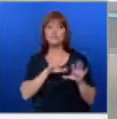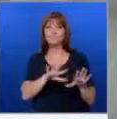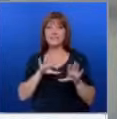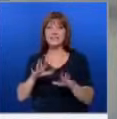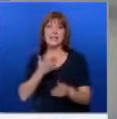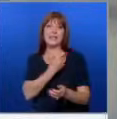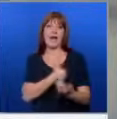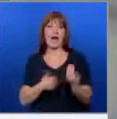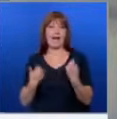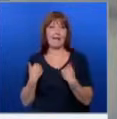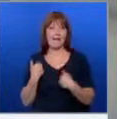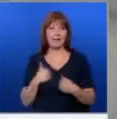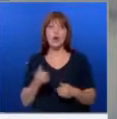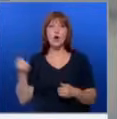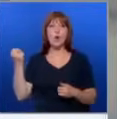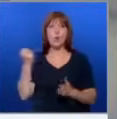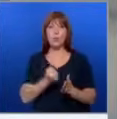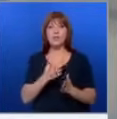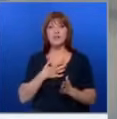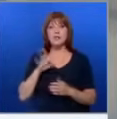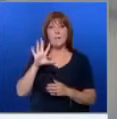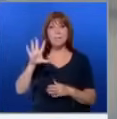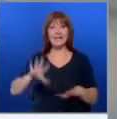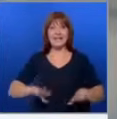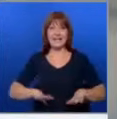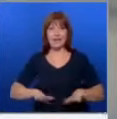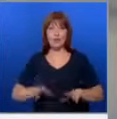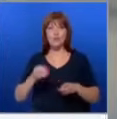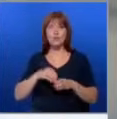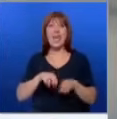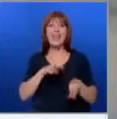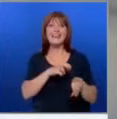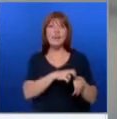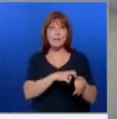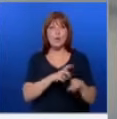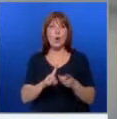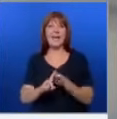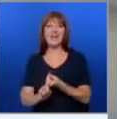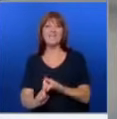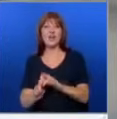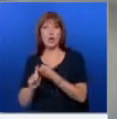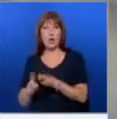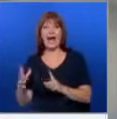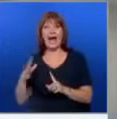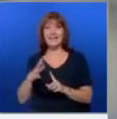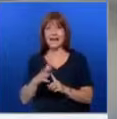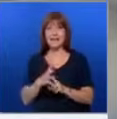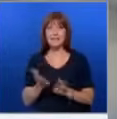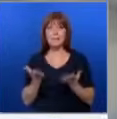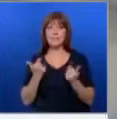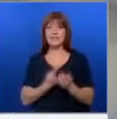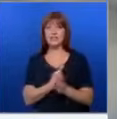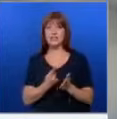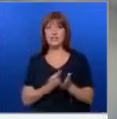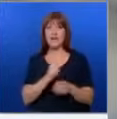ранени. Удари имаше срещу 5 града, включително Днипро и Кривой Рог. Атаката става часове преди украинският президент